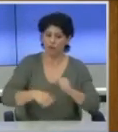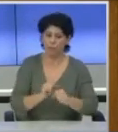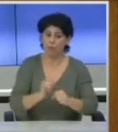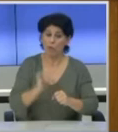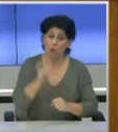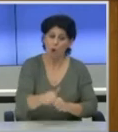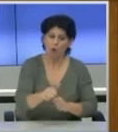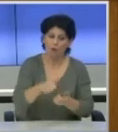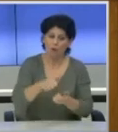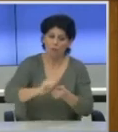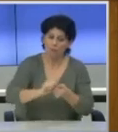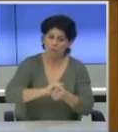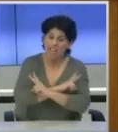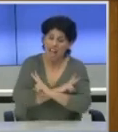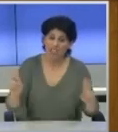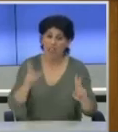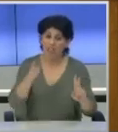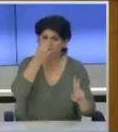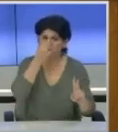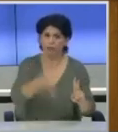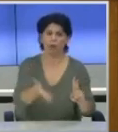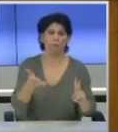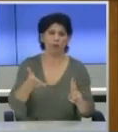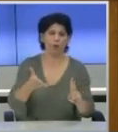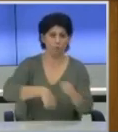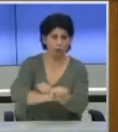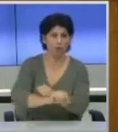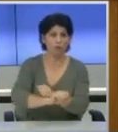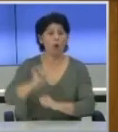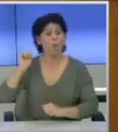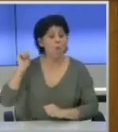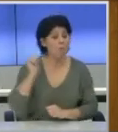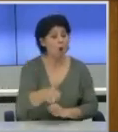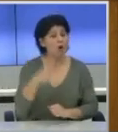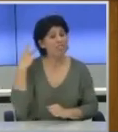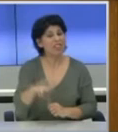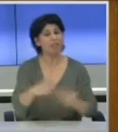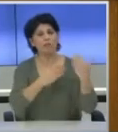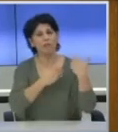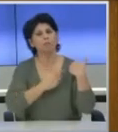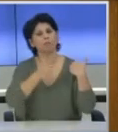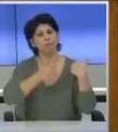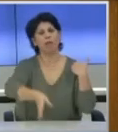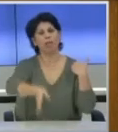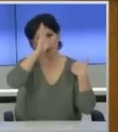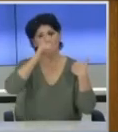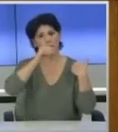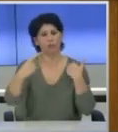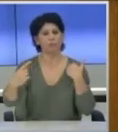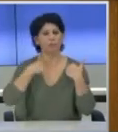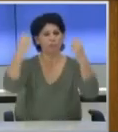προσπάθεια αυτοκάθαρσης, θα αναγκαστούν οι ίδιοι, με δικιά τους ευθύνη, να υποστούν